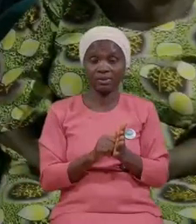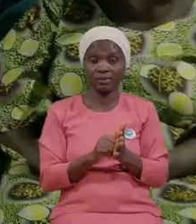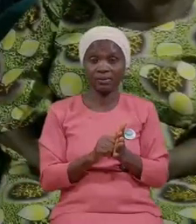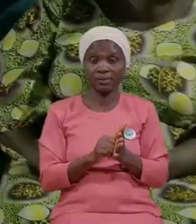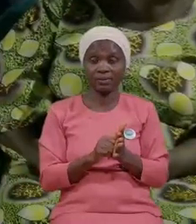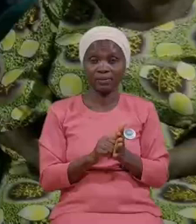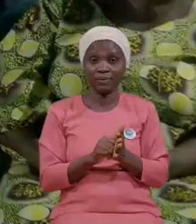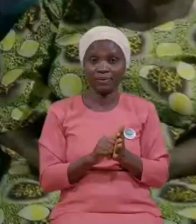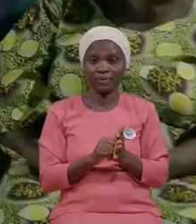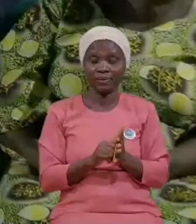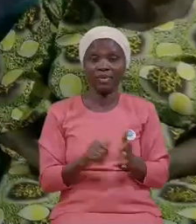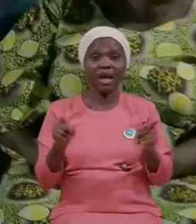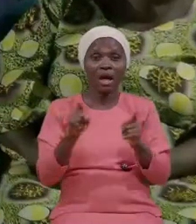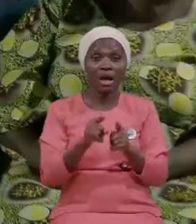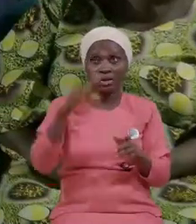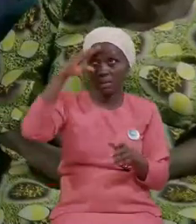Comme l'homme de Dieu prie,